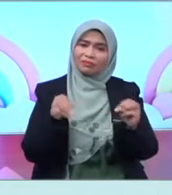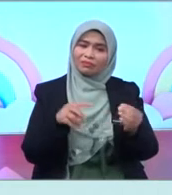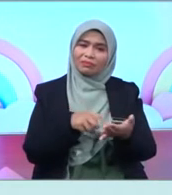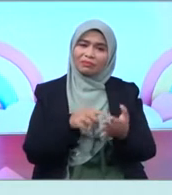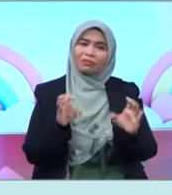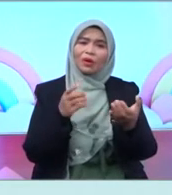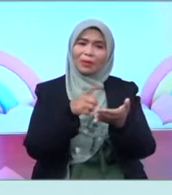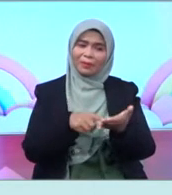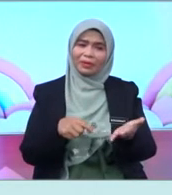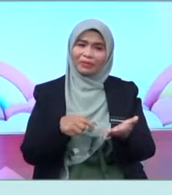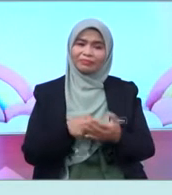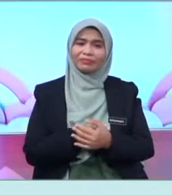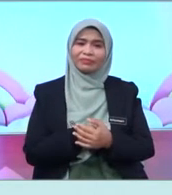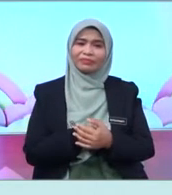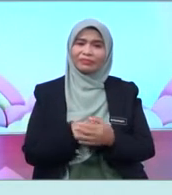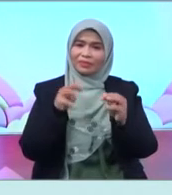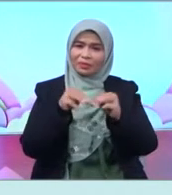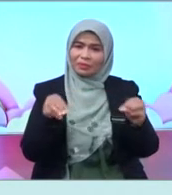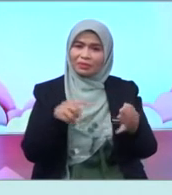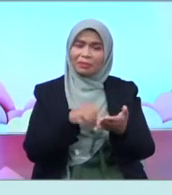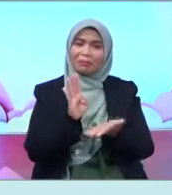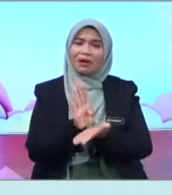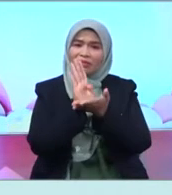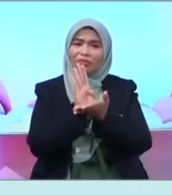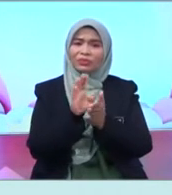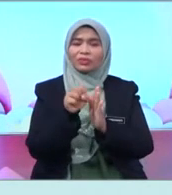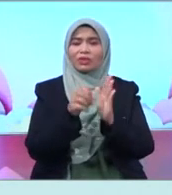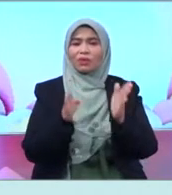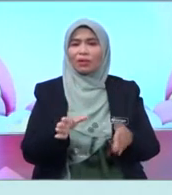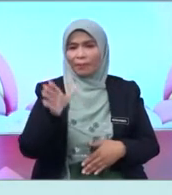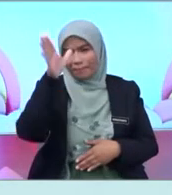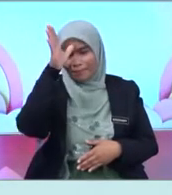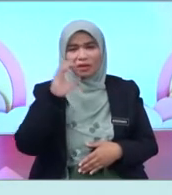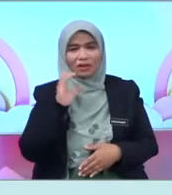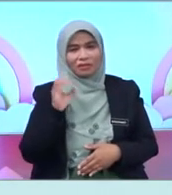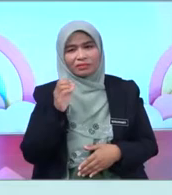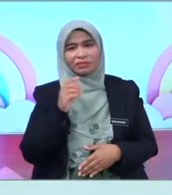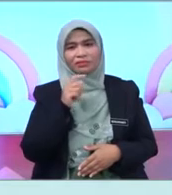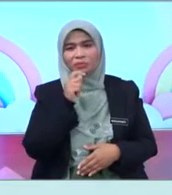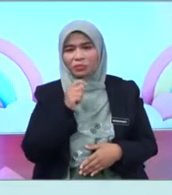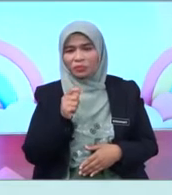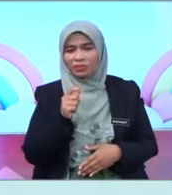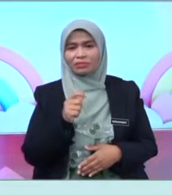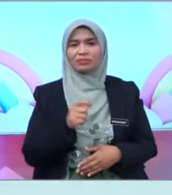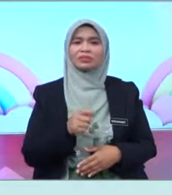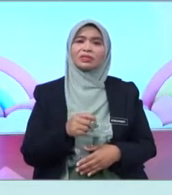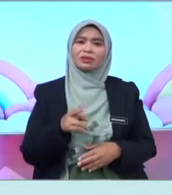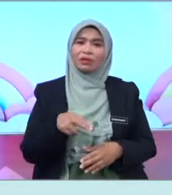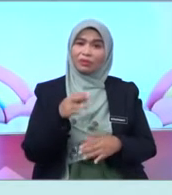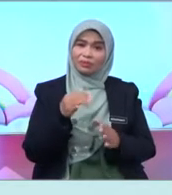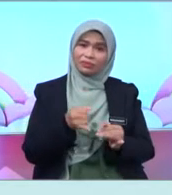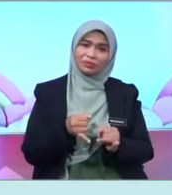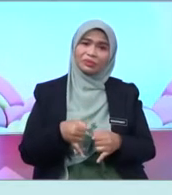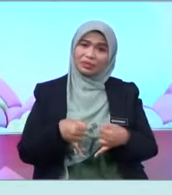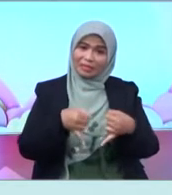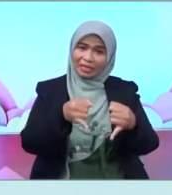Mira Amur ini membantu seorang pakcik tua untuk melintas Jalan Raya jagung kebetulan kita boleh lihat pada